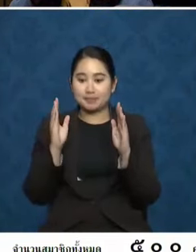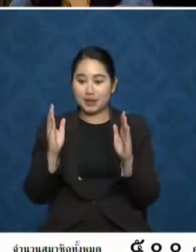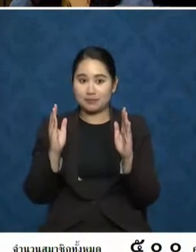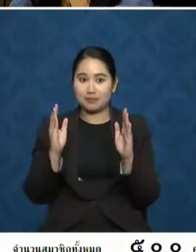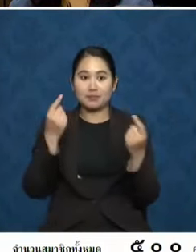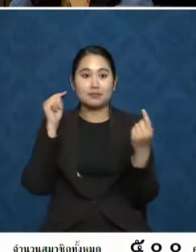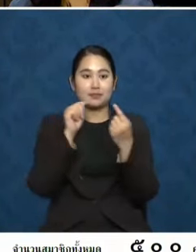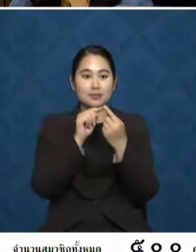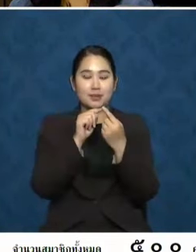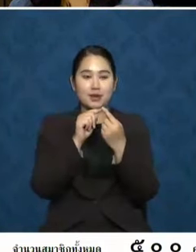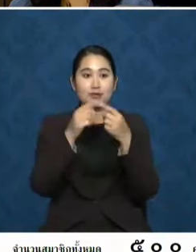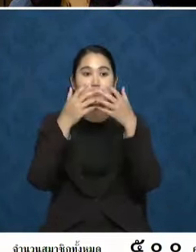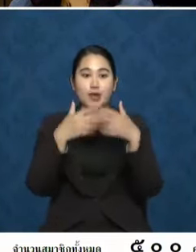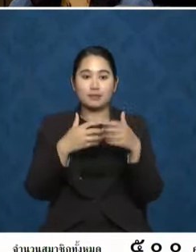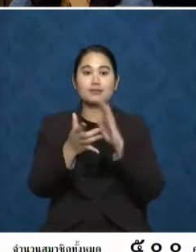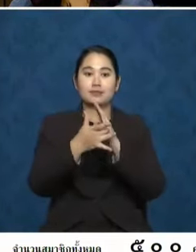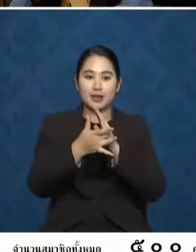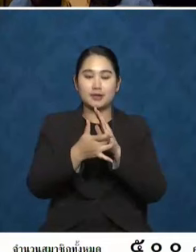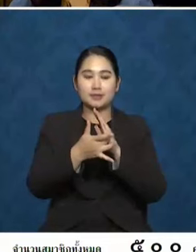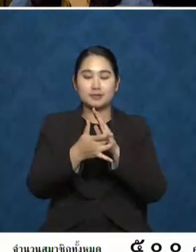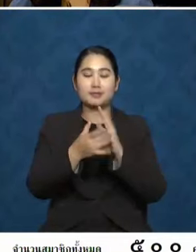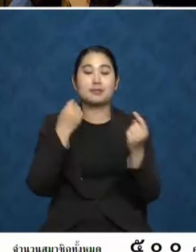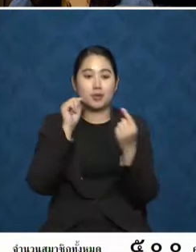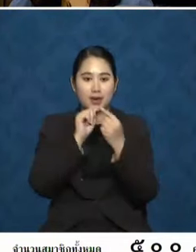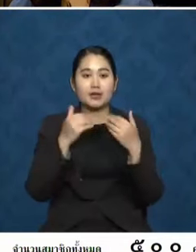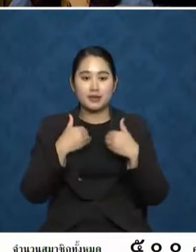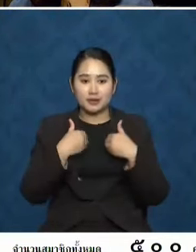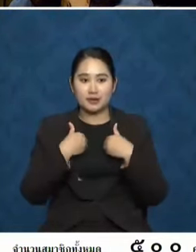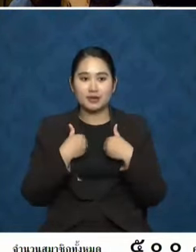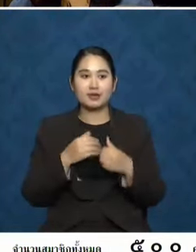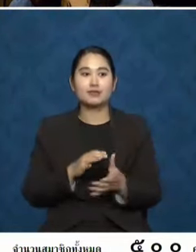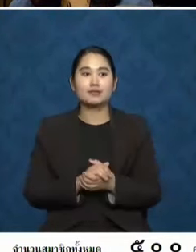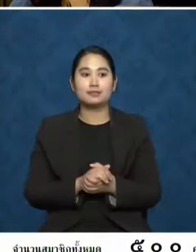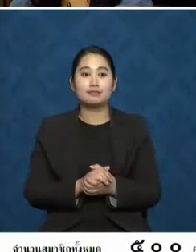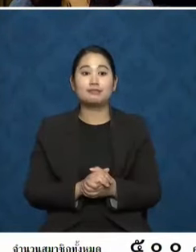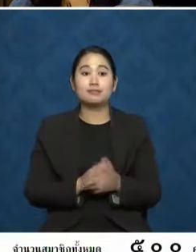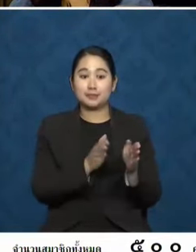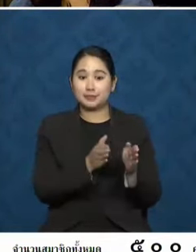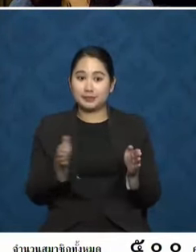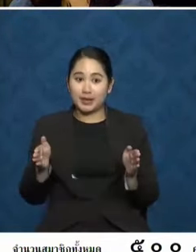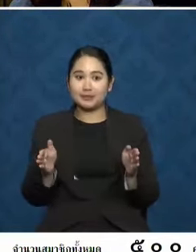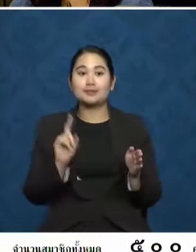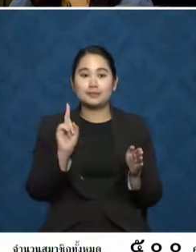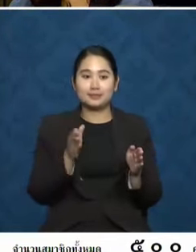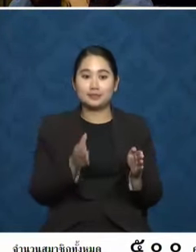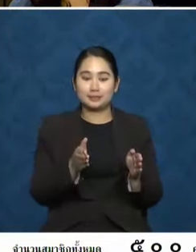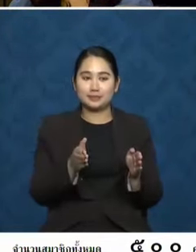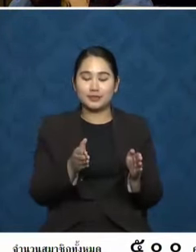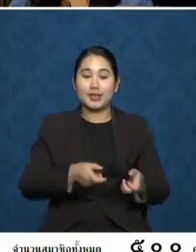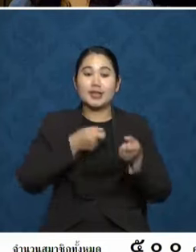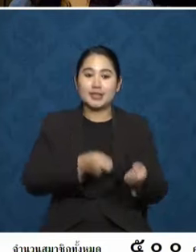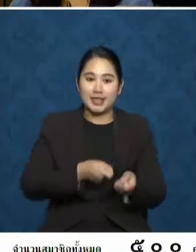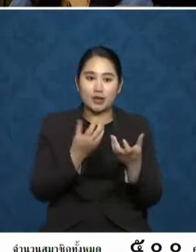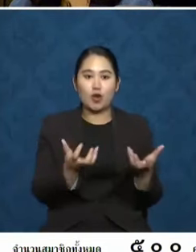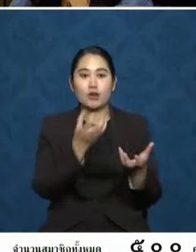อตสหกรรมหรอ 10 เทคโโีเปาหมายครับโดยมี 2 ระยะ ระยะแรก 3 อตสาหกรรมกระเศษ อาหาร